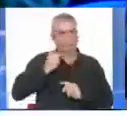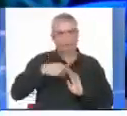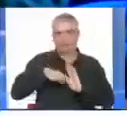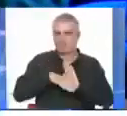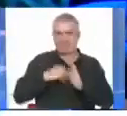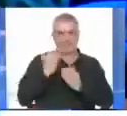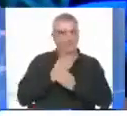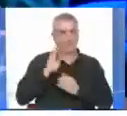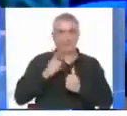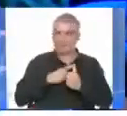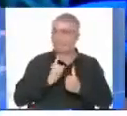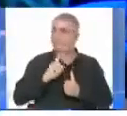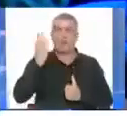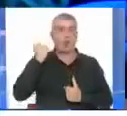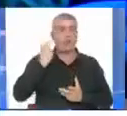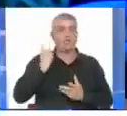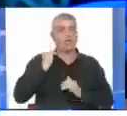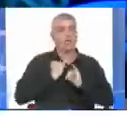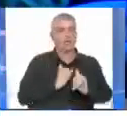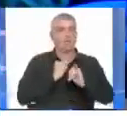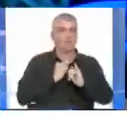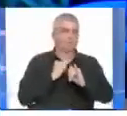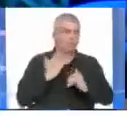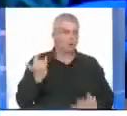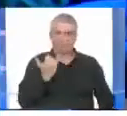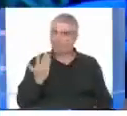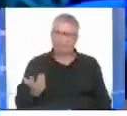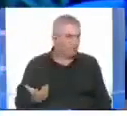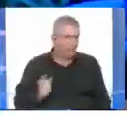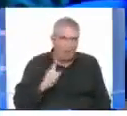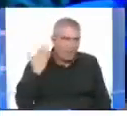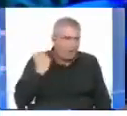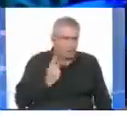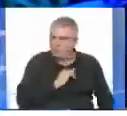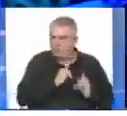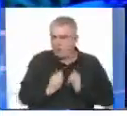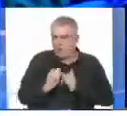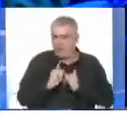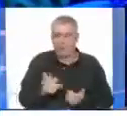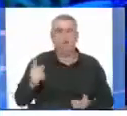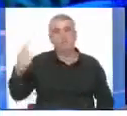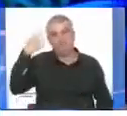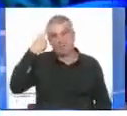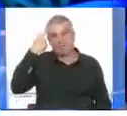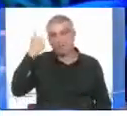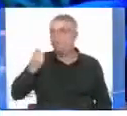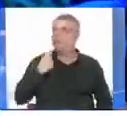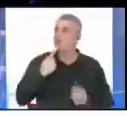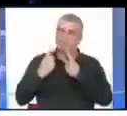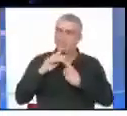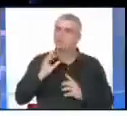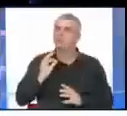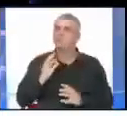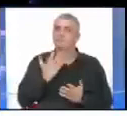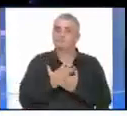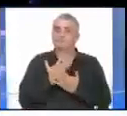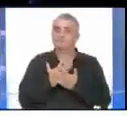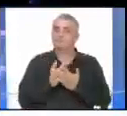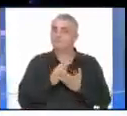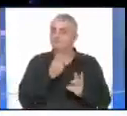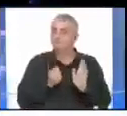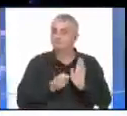בתיק 4,000 ולא היה קו הספקה שוטף. לא היה קו הספקה שוטף, הם ידעו את זה מראש. מהדיונים של התביעה, מהעדים של